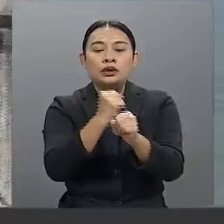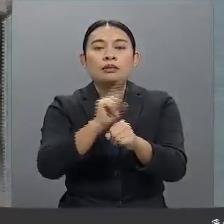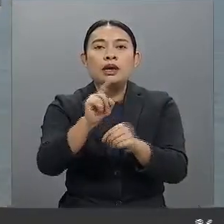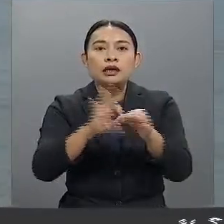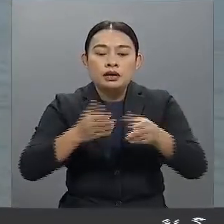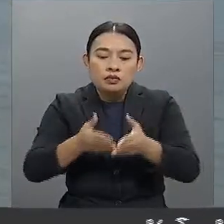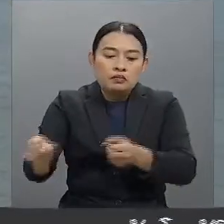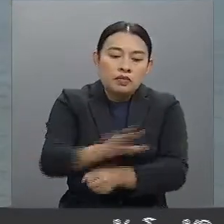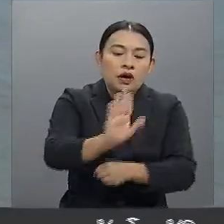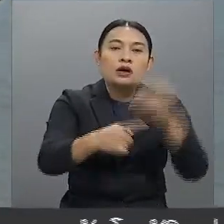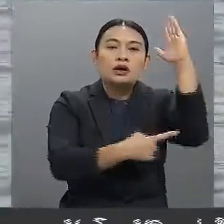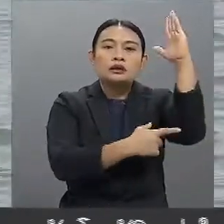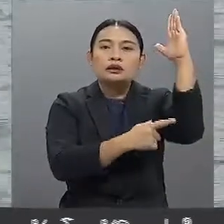เลเซียก็บอกว่